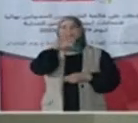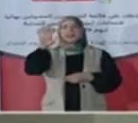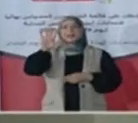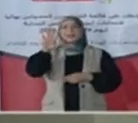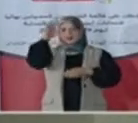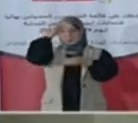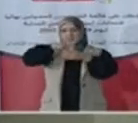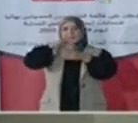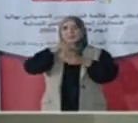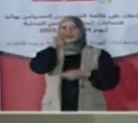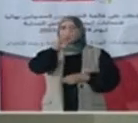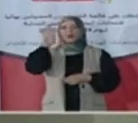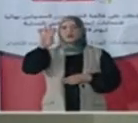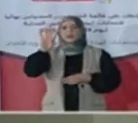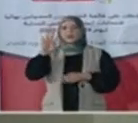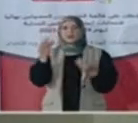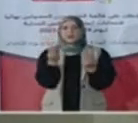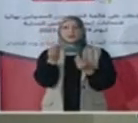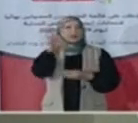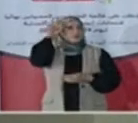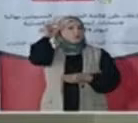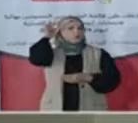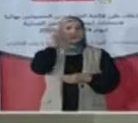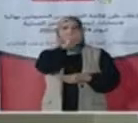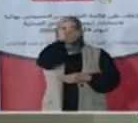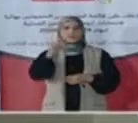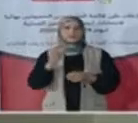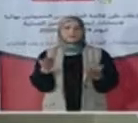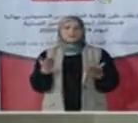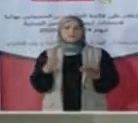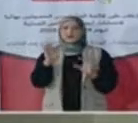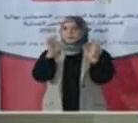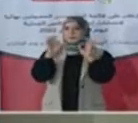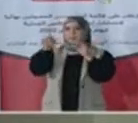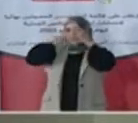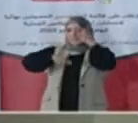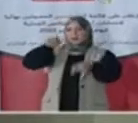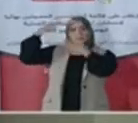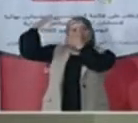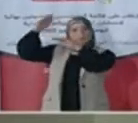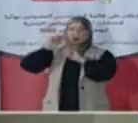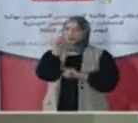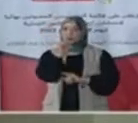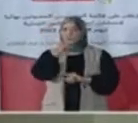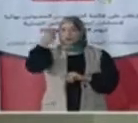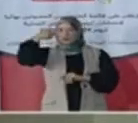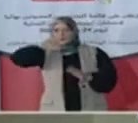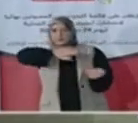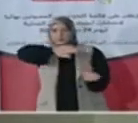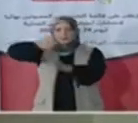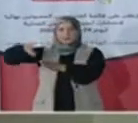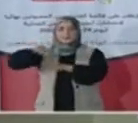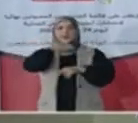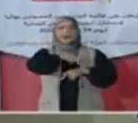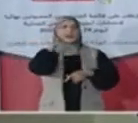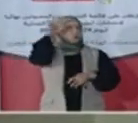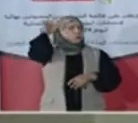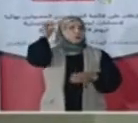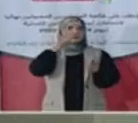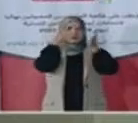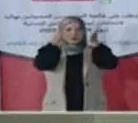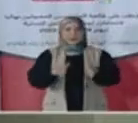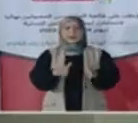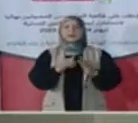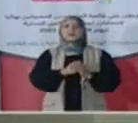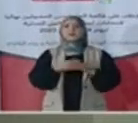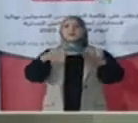ديسمبر في تونس، على اعتبار أن الناخبين بالخارج غير معنيين بطبيعة الحال بانتخابات المجالس المحلية، عددهم